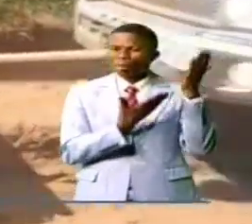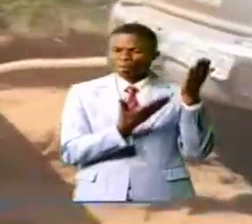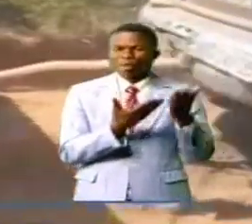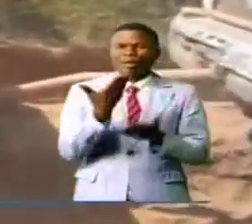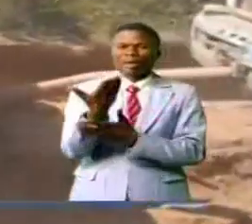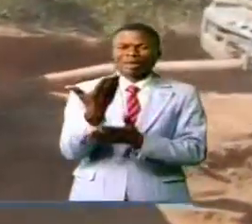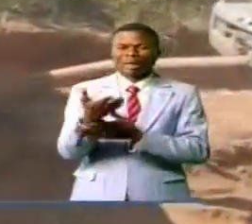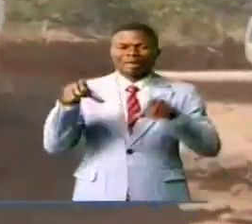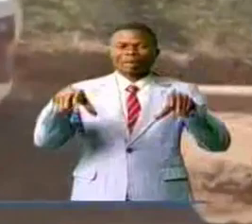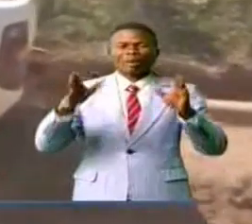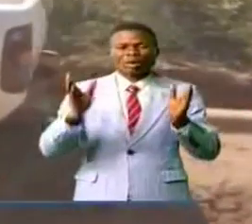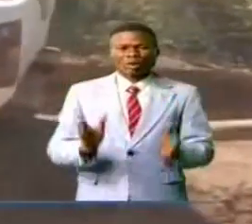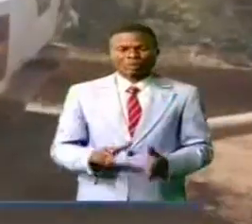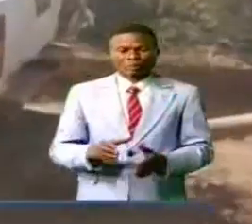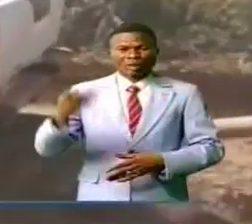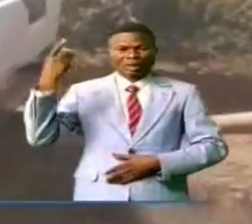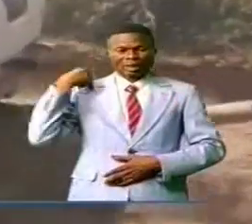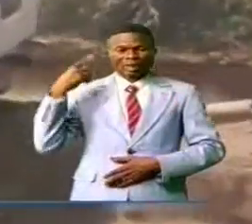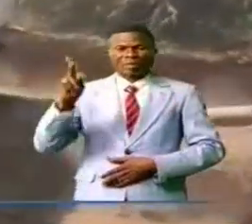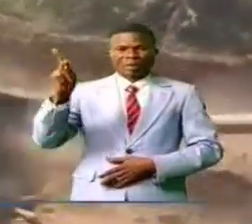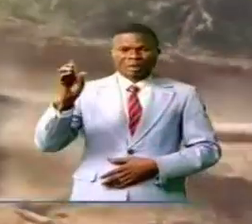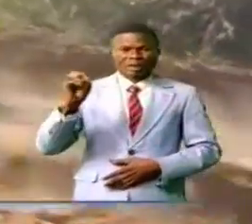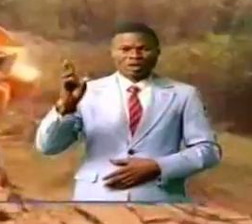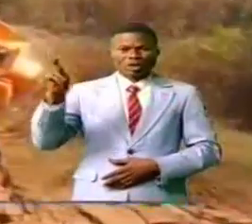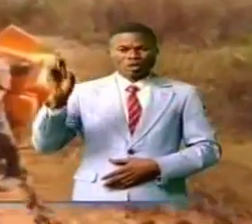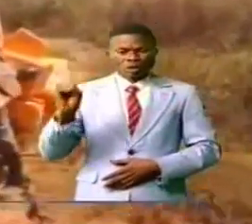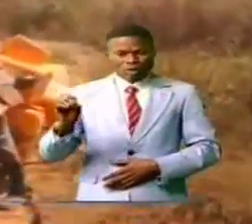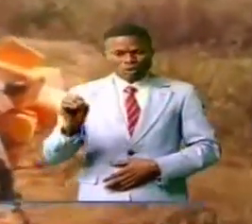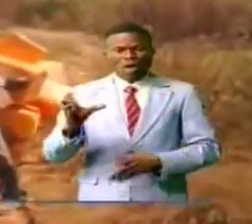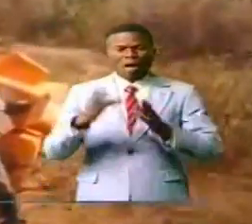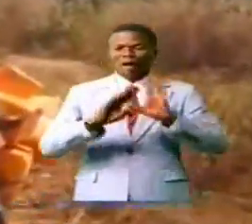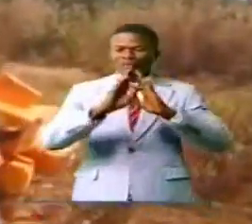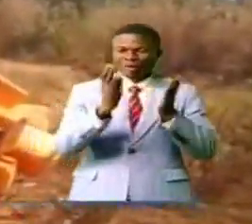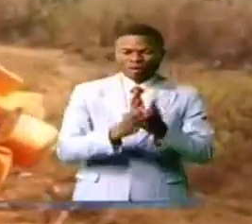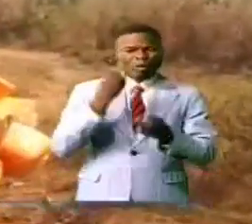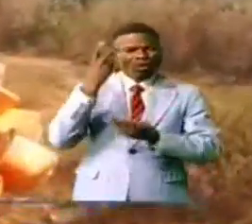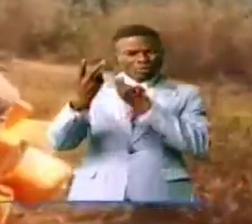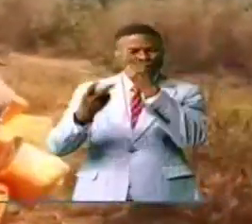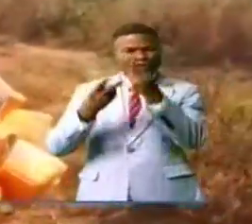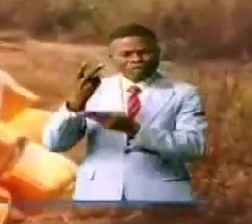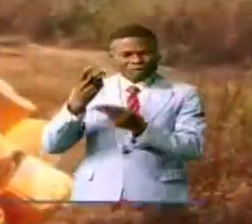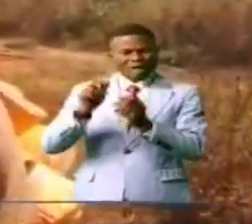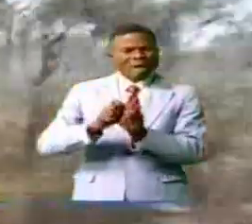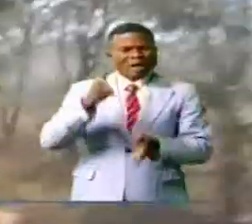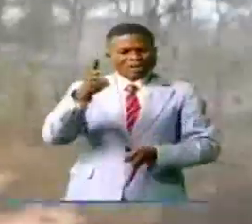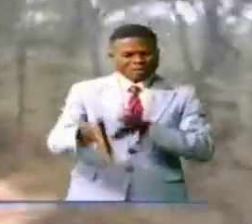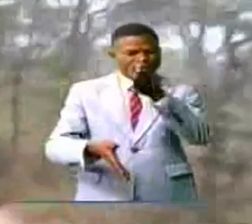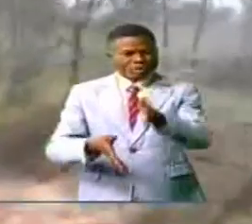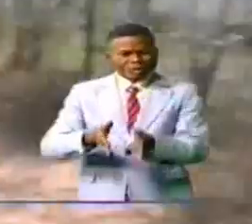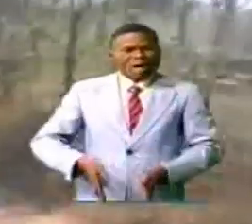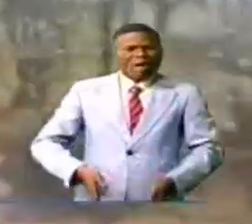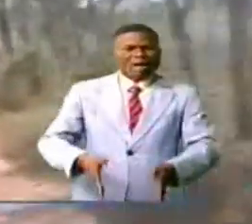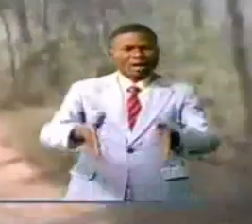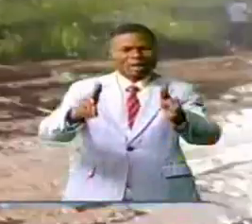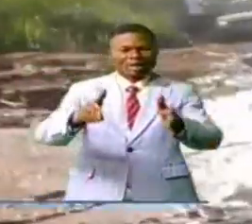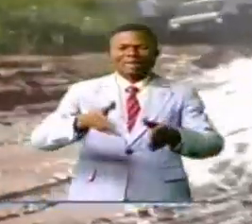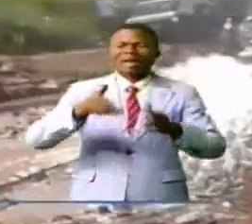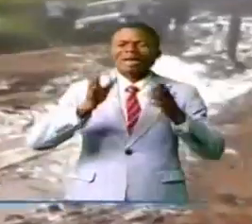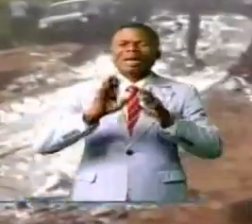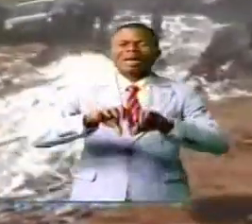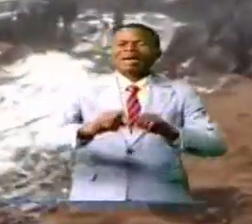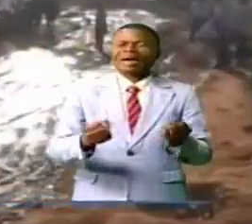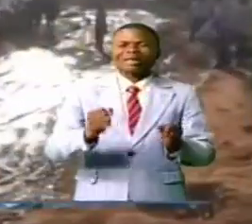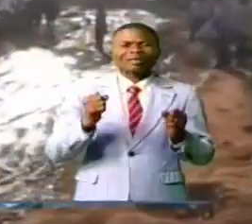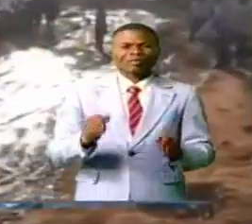le Congolais, l'honorable Coco Jacques Moulongo et sa suite ont parcouru plusieurs dizaines de kilomètres dans une route en état de délabrement